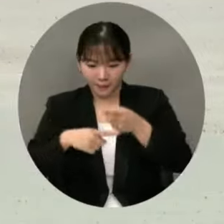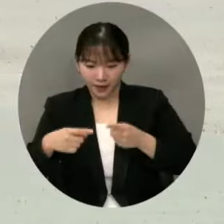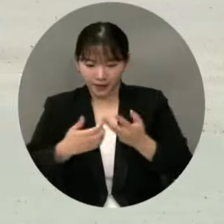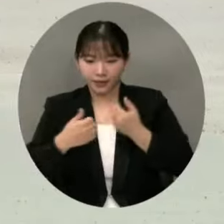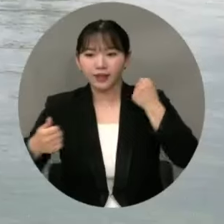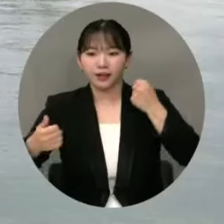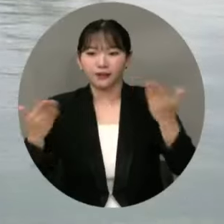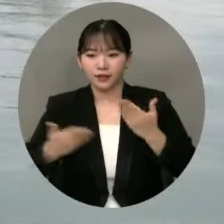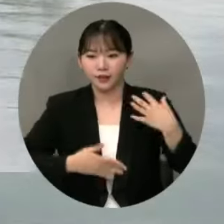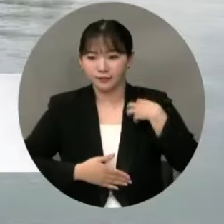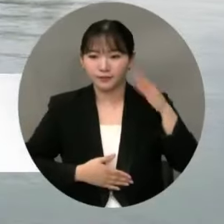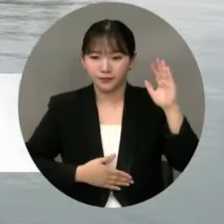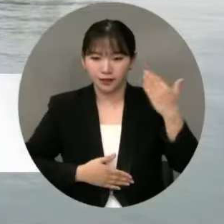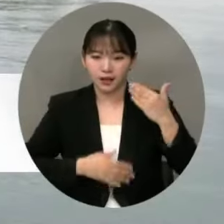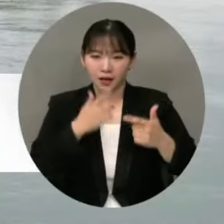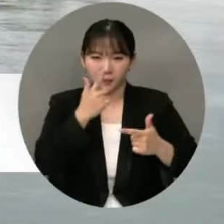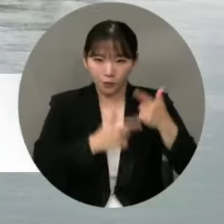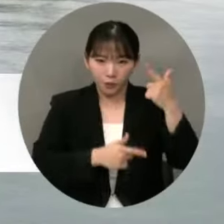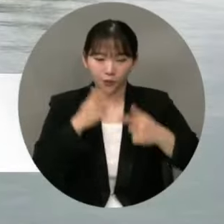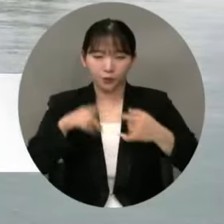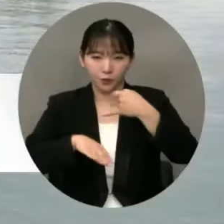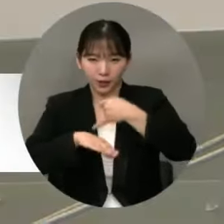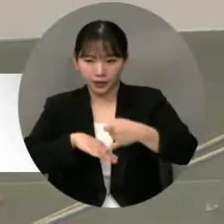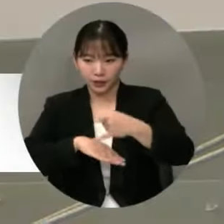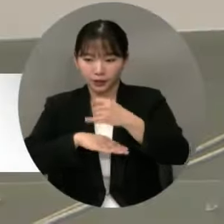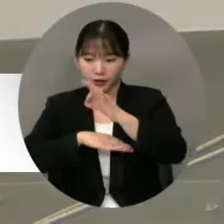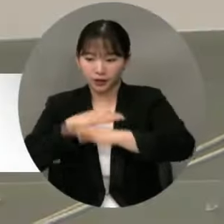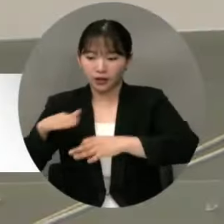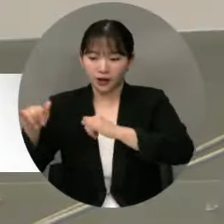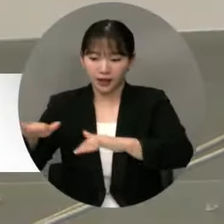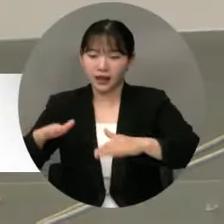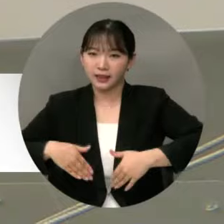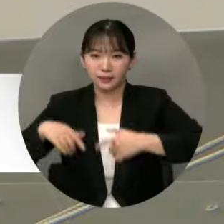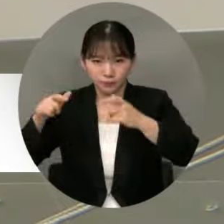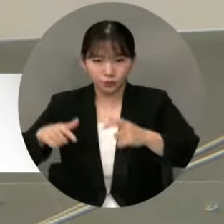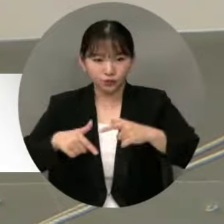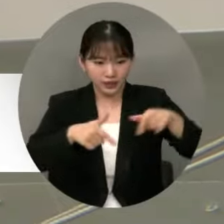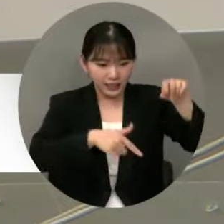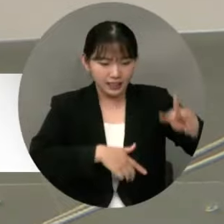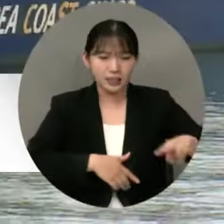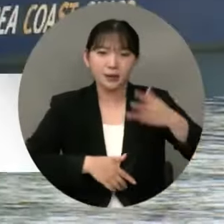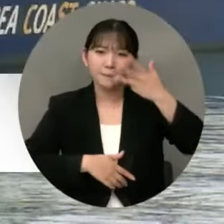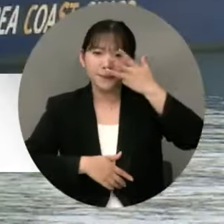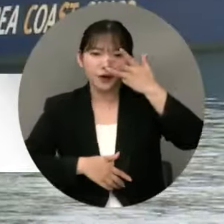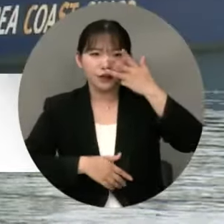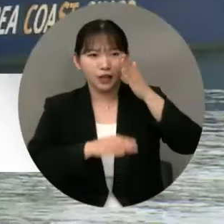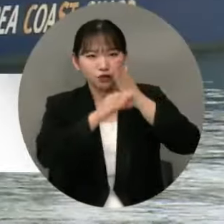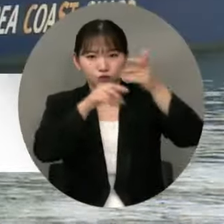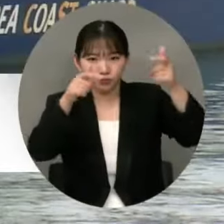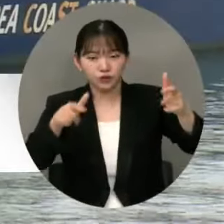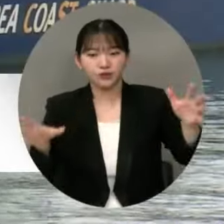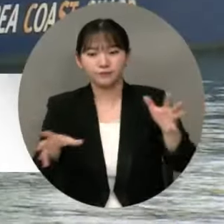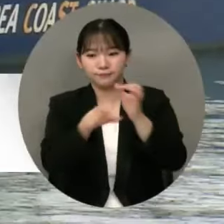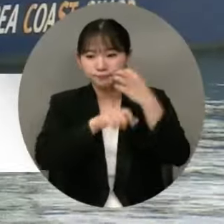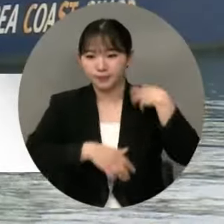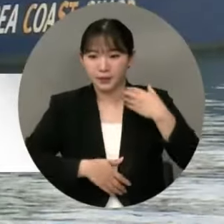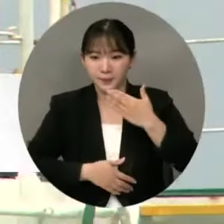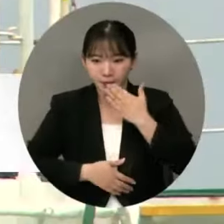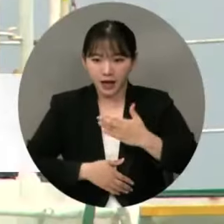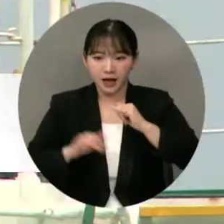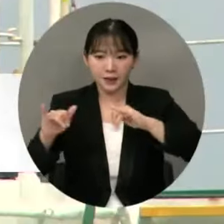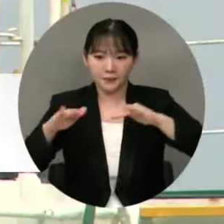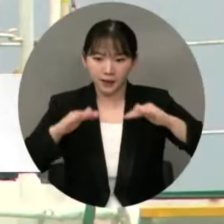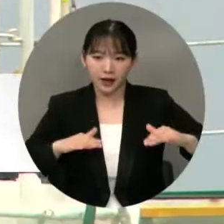가능해집니다. 목포와 완도 등 서해 남부는 물론 인천과 평택 등 서해 중부까지 아우르며 해상